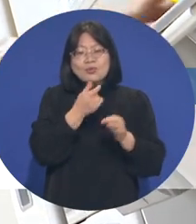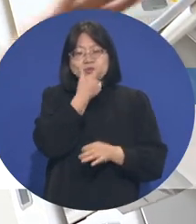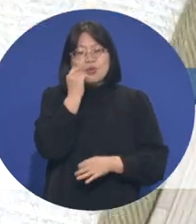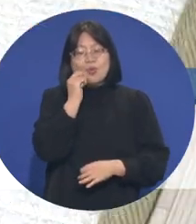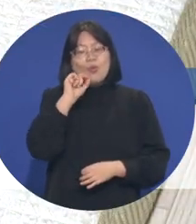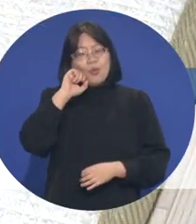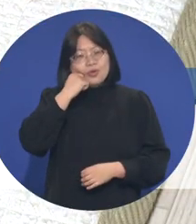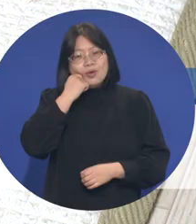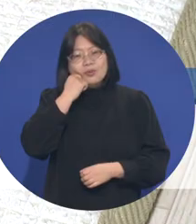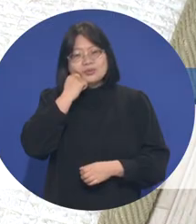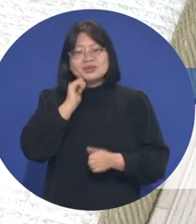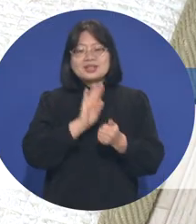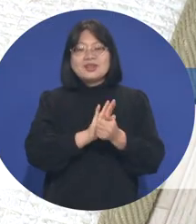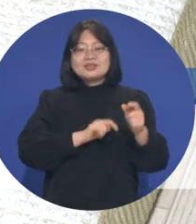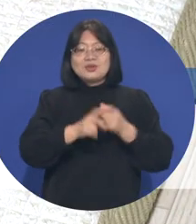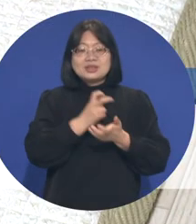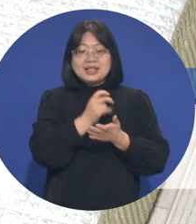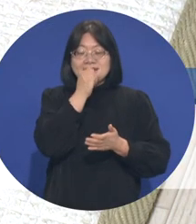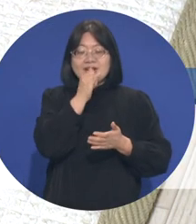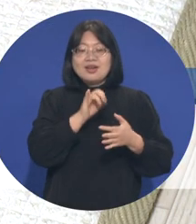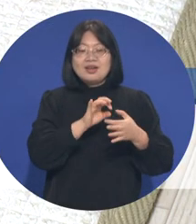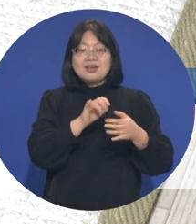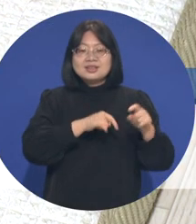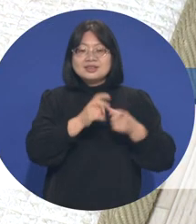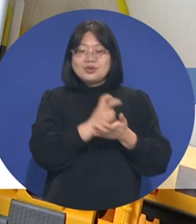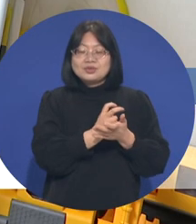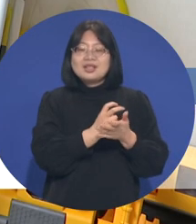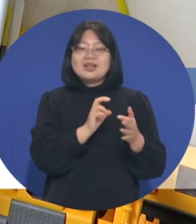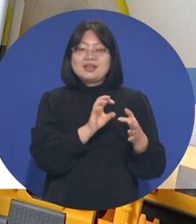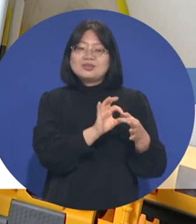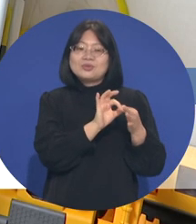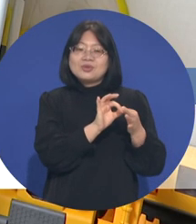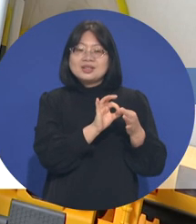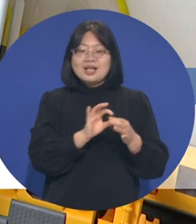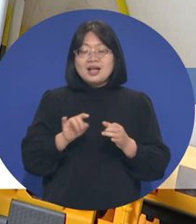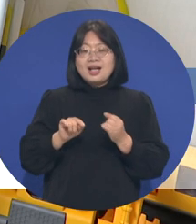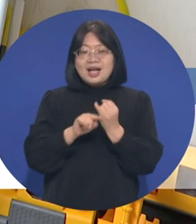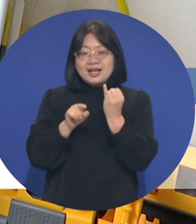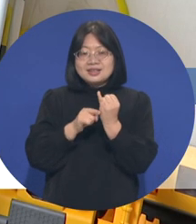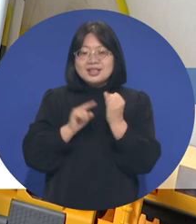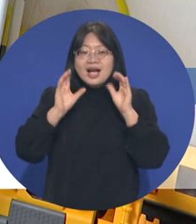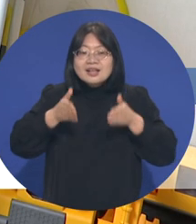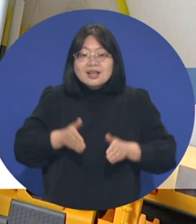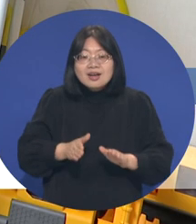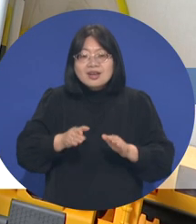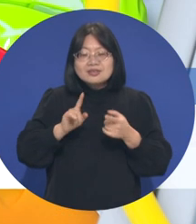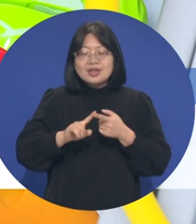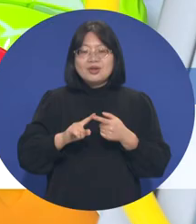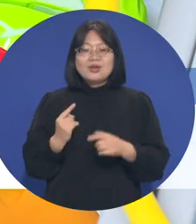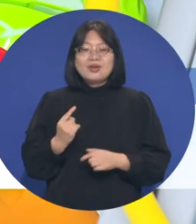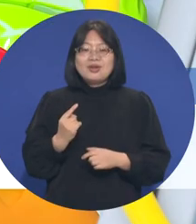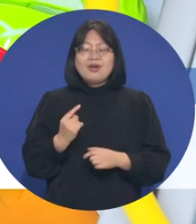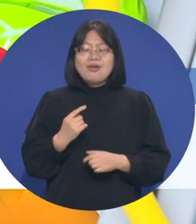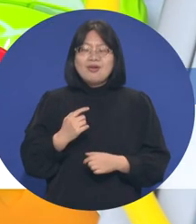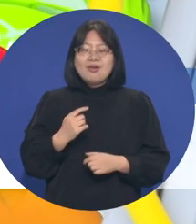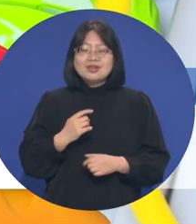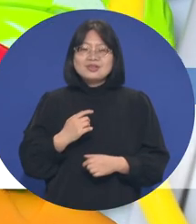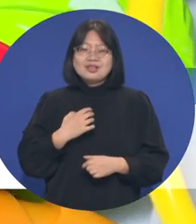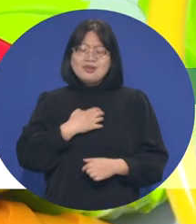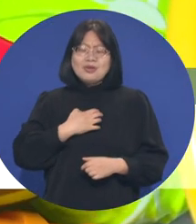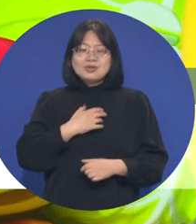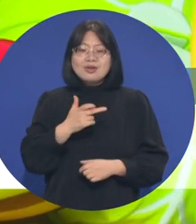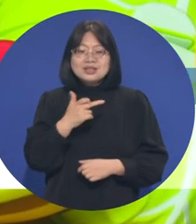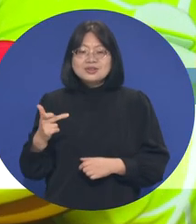지원하는 정책들도 있습니다 이런 정책들을 통해서 좀 어떻게 보면 임신출 단에 대한 그 어떤 높은 문턱